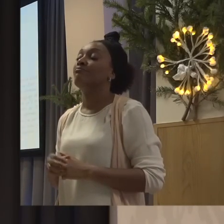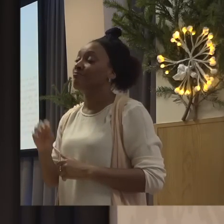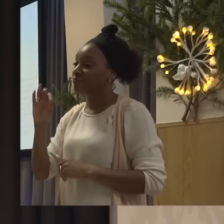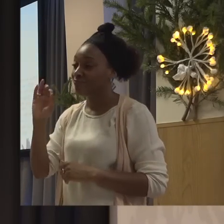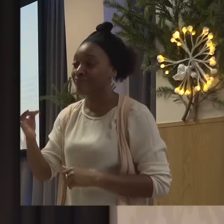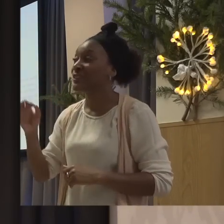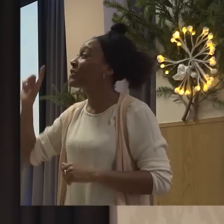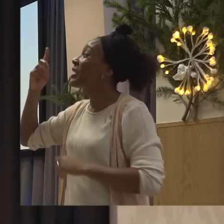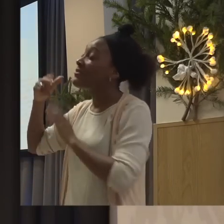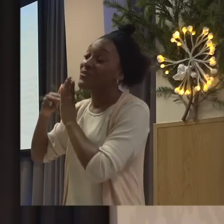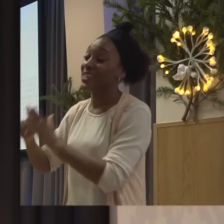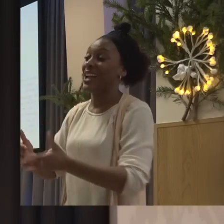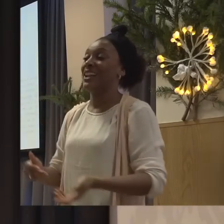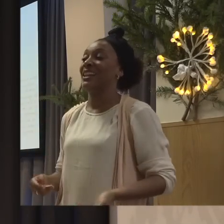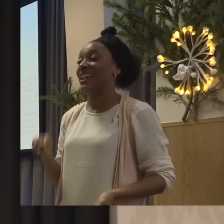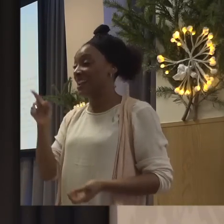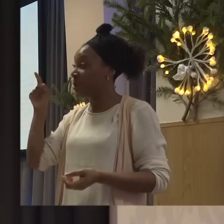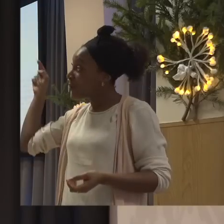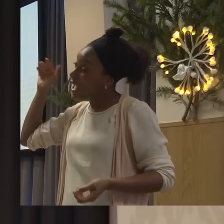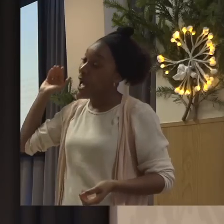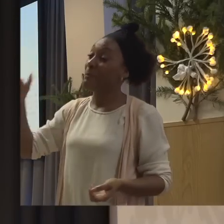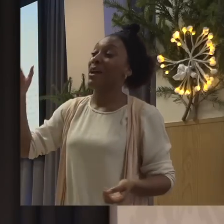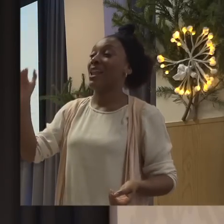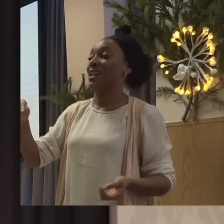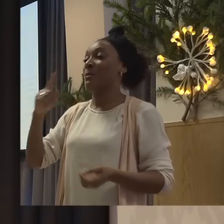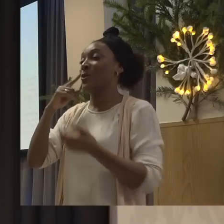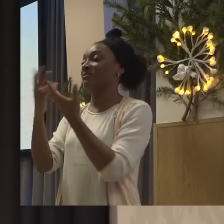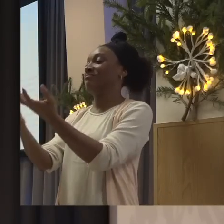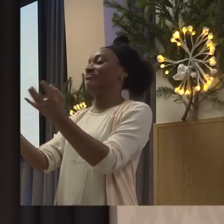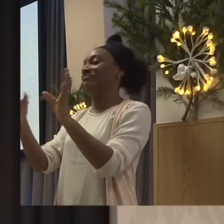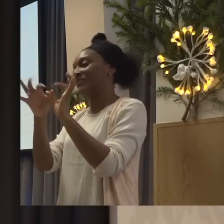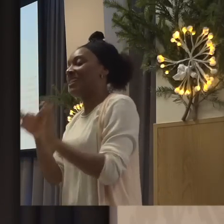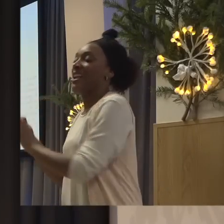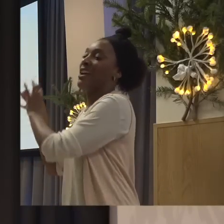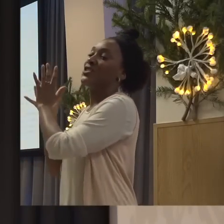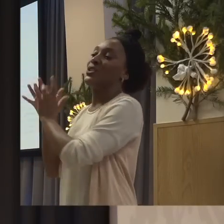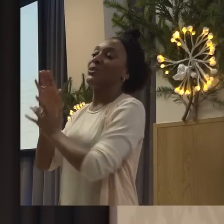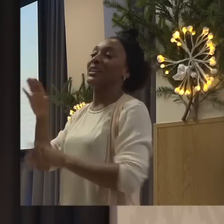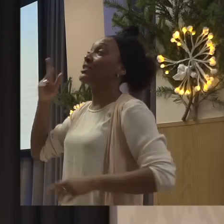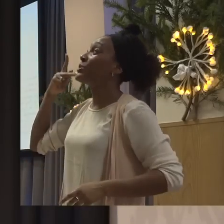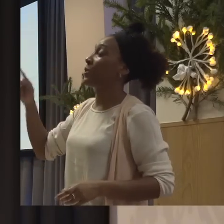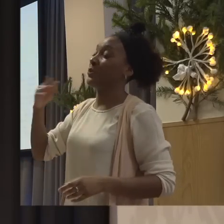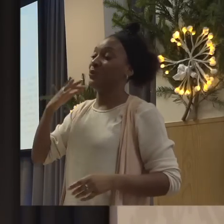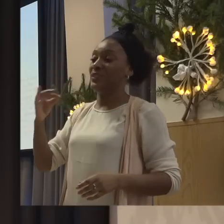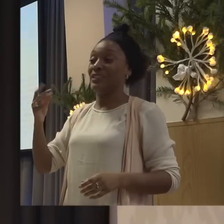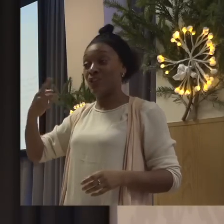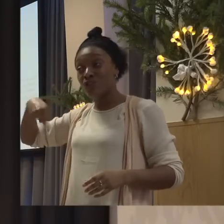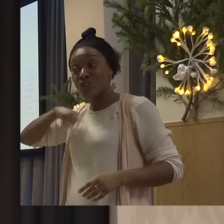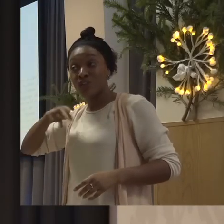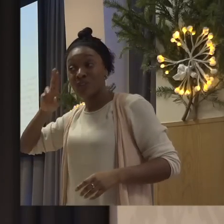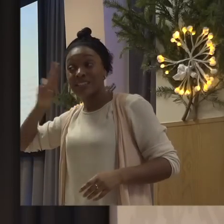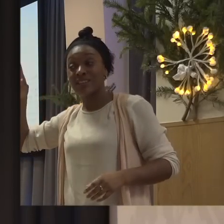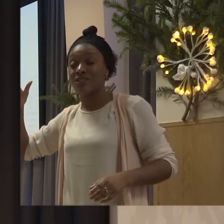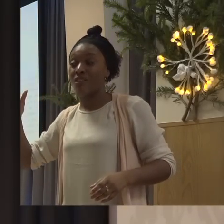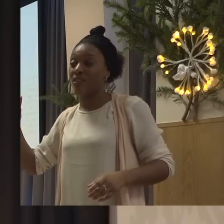qui vous a appelé à la communion de son Fils, Jésus-Christ, notre Seigneur. Il vous